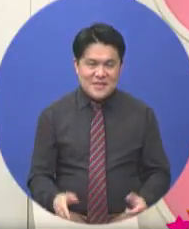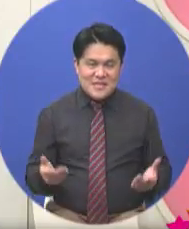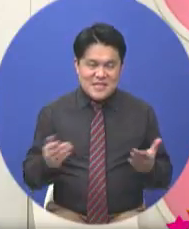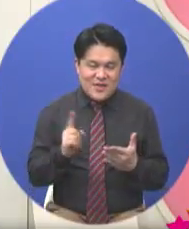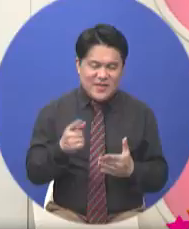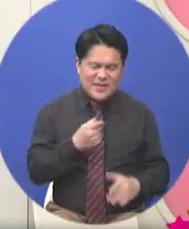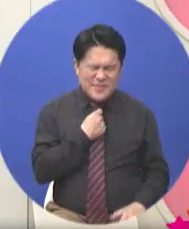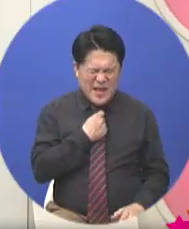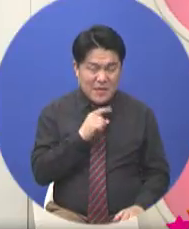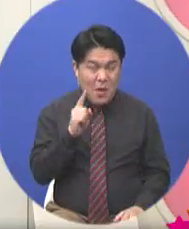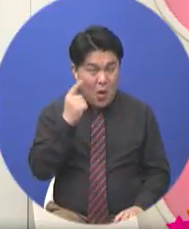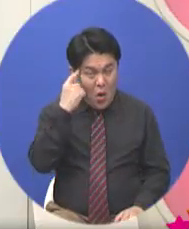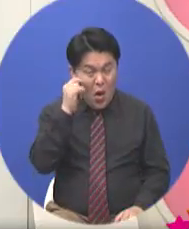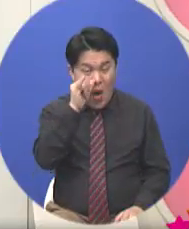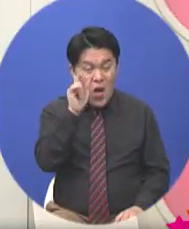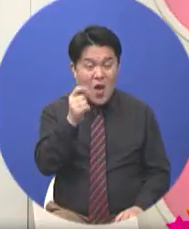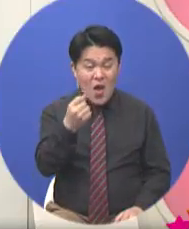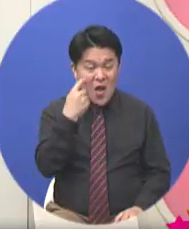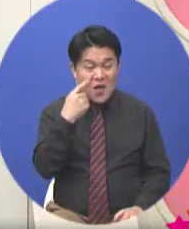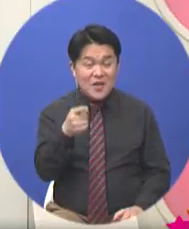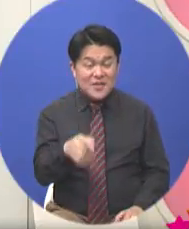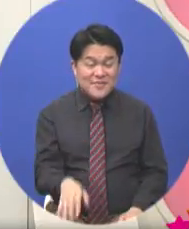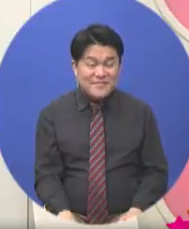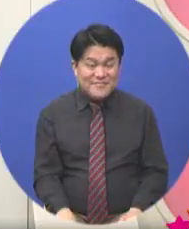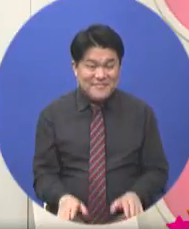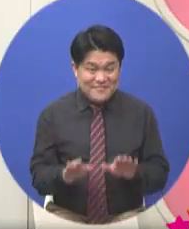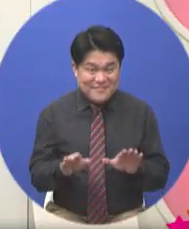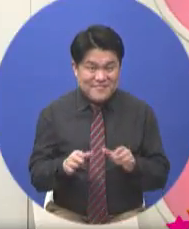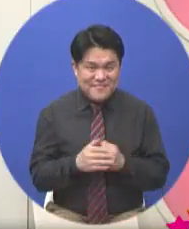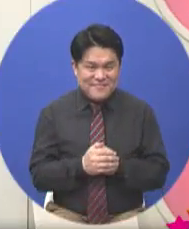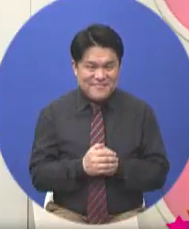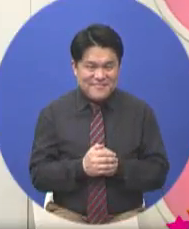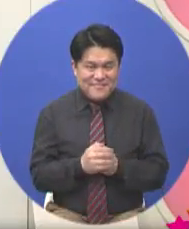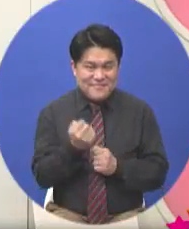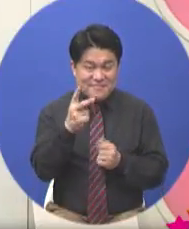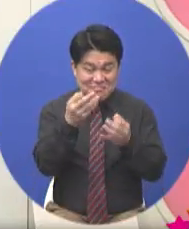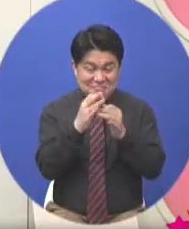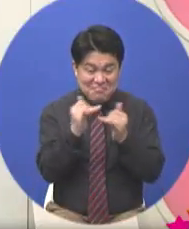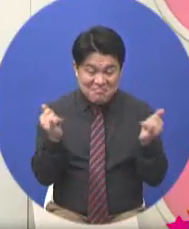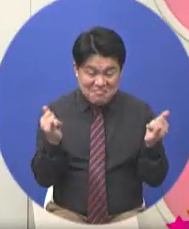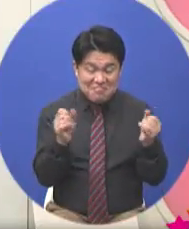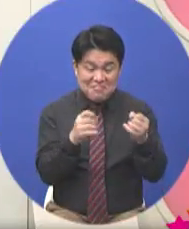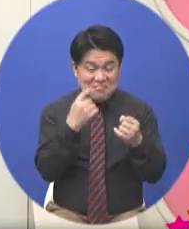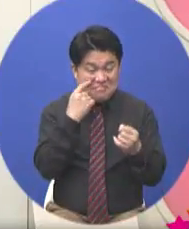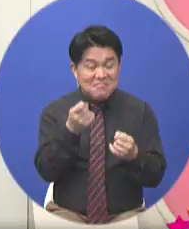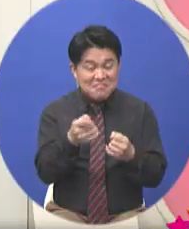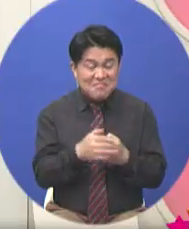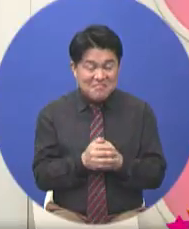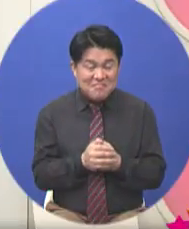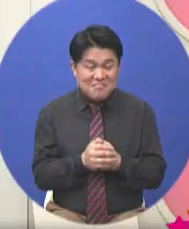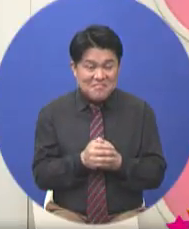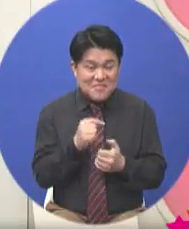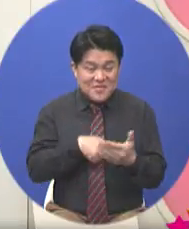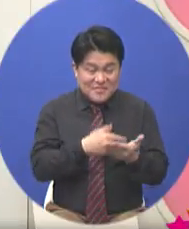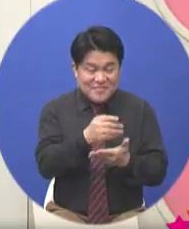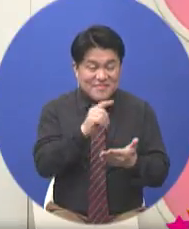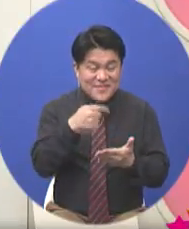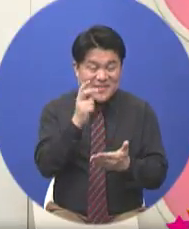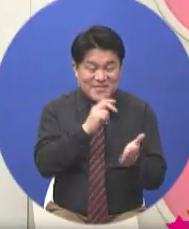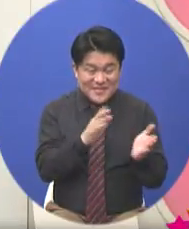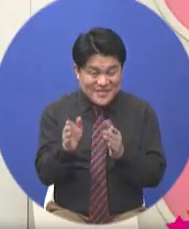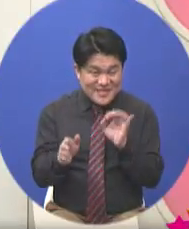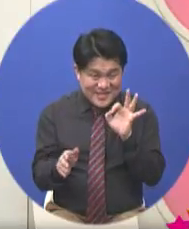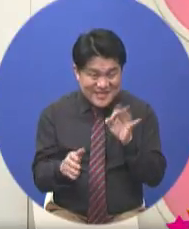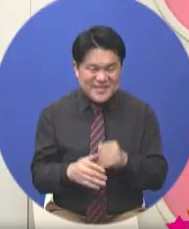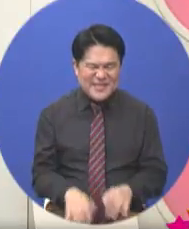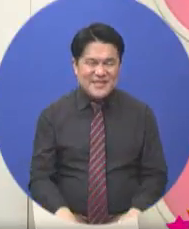일이 생겼으면 좋겠다라고 생각하시는 게 있으시면. 시청자들과 함께 한번 마음을 나누시고 노래